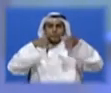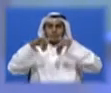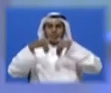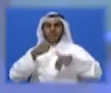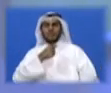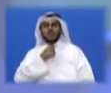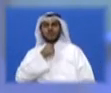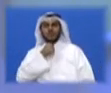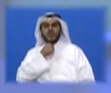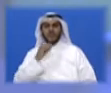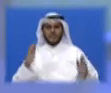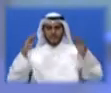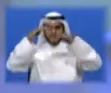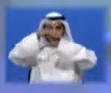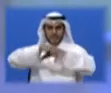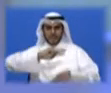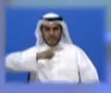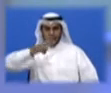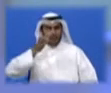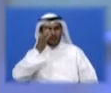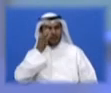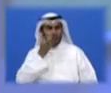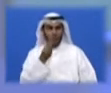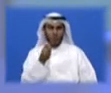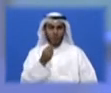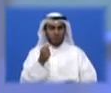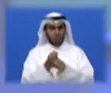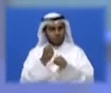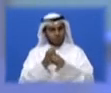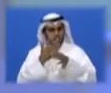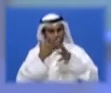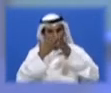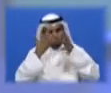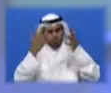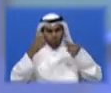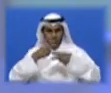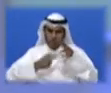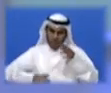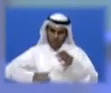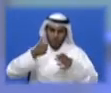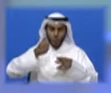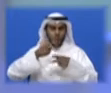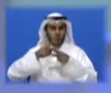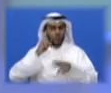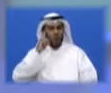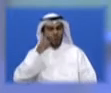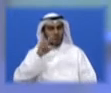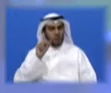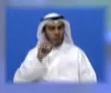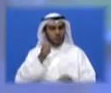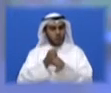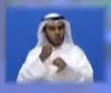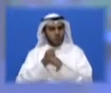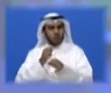الجهراء للاطلاع على سير العمل في هذين المشروعين الضخمين واللذين يعتبران من أضخم المشاريع التي تعمل بها